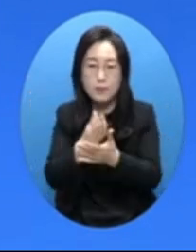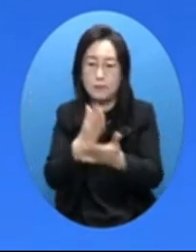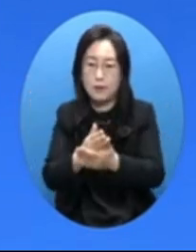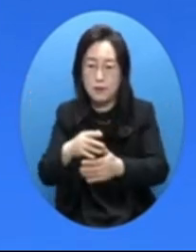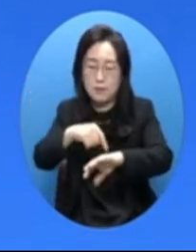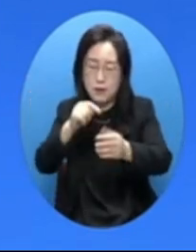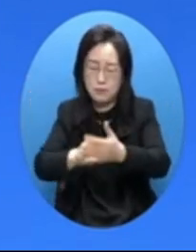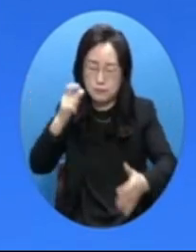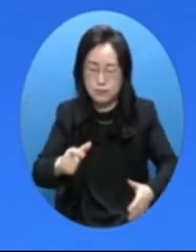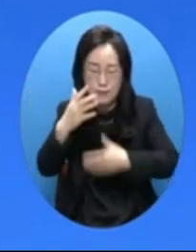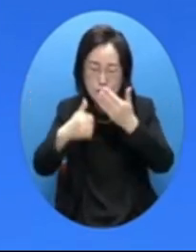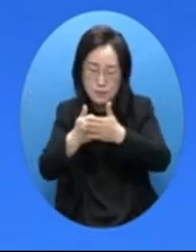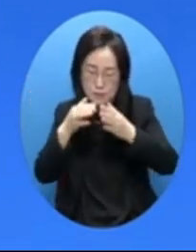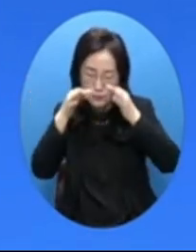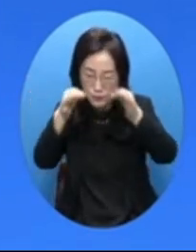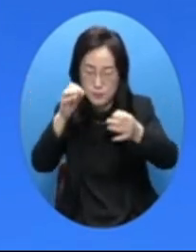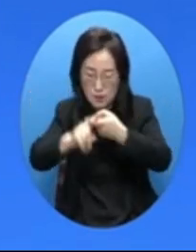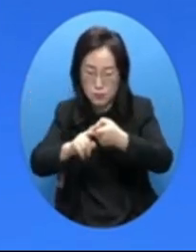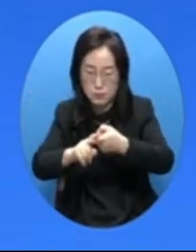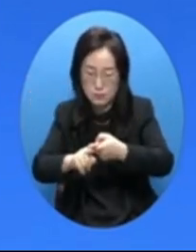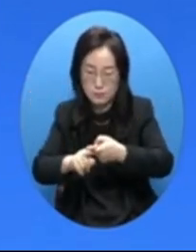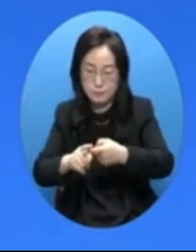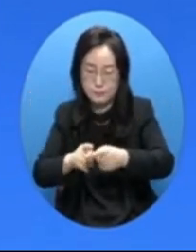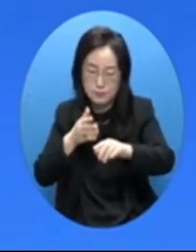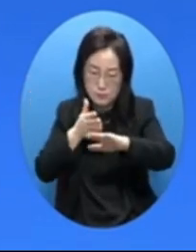마음을 지키고 전쟁 나가야 되는 것입니다